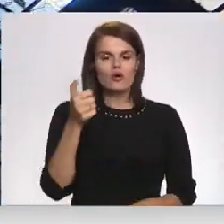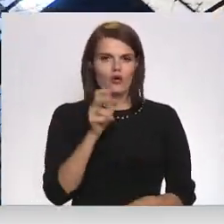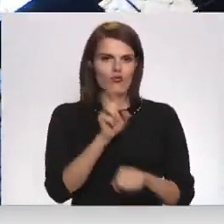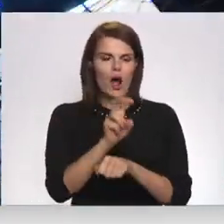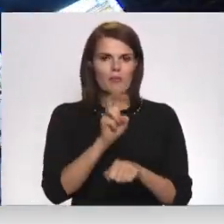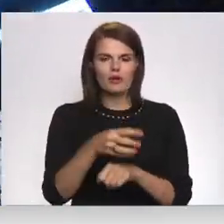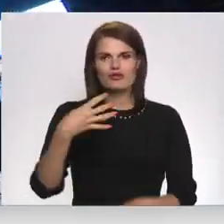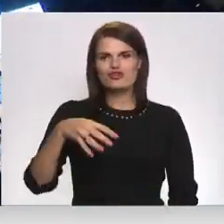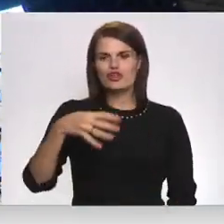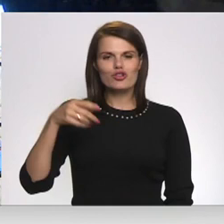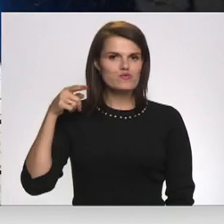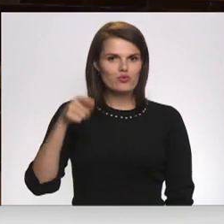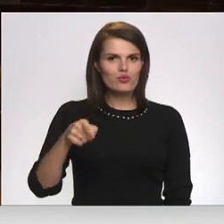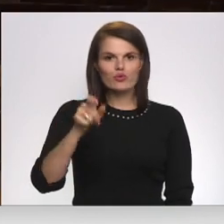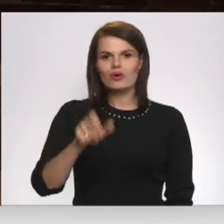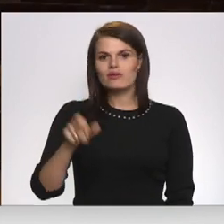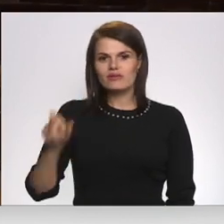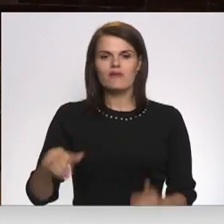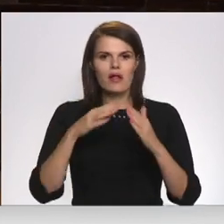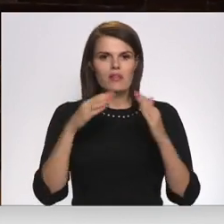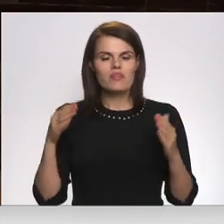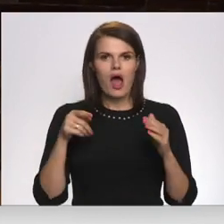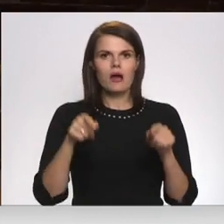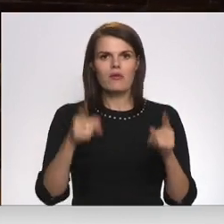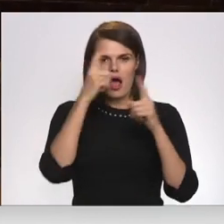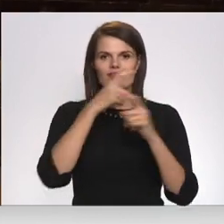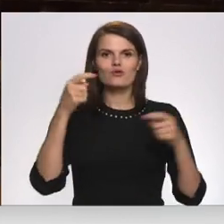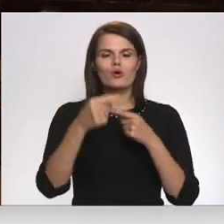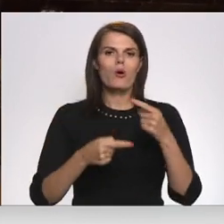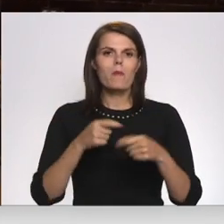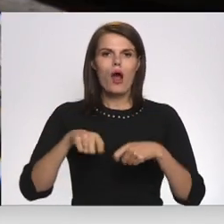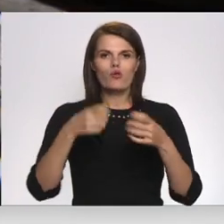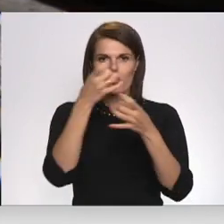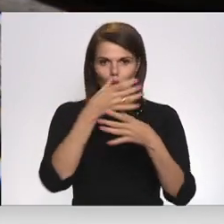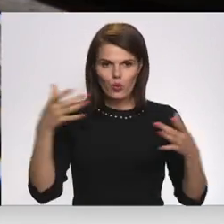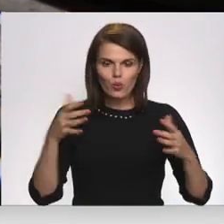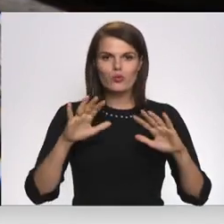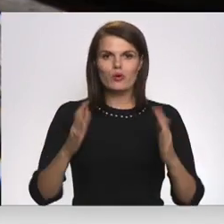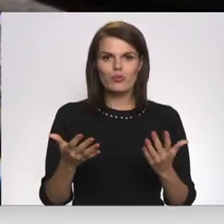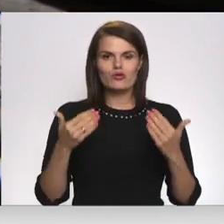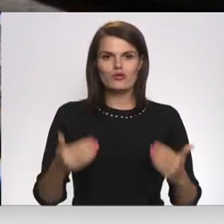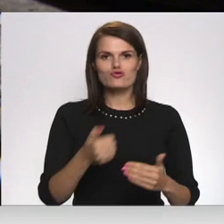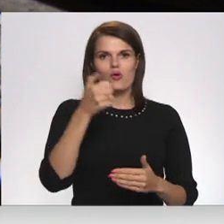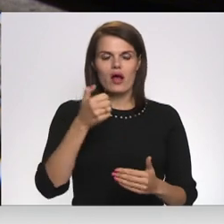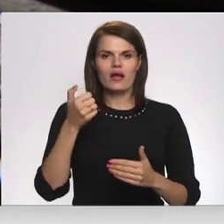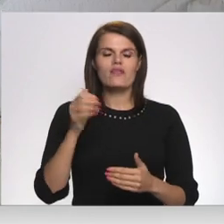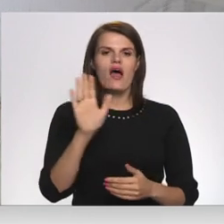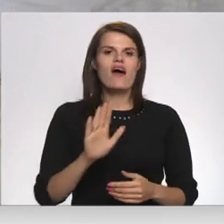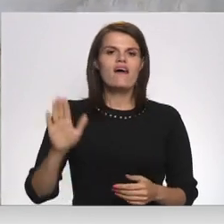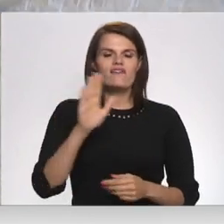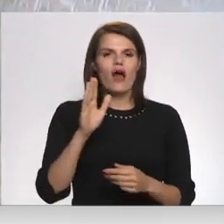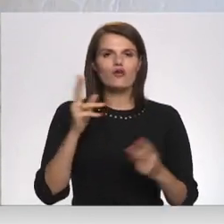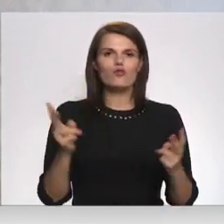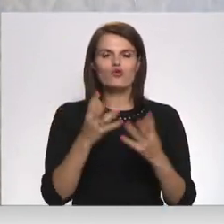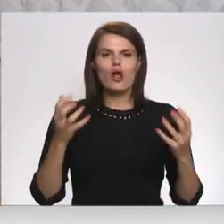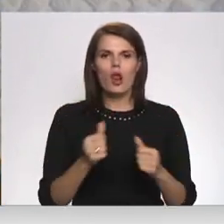ap 40 tūkstošiem cilvēku. Nams atzīts par kultūras mantojumu. Šovasar gan Valsts ugunsdzēsības un glābšanas dienas, gan Būvniecības valsts kontrolas